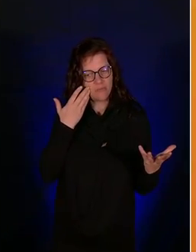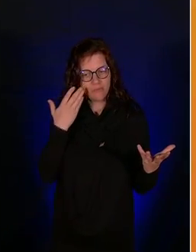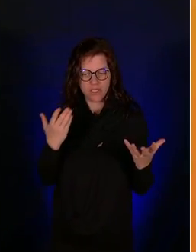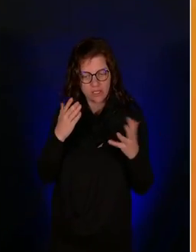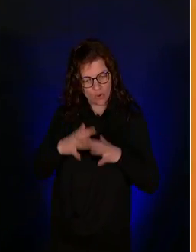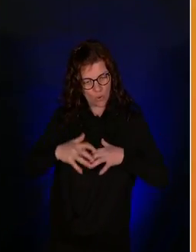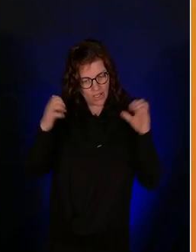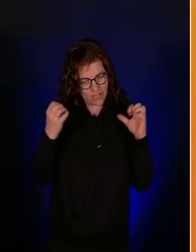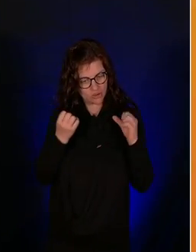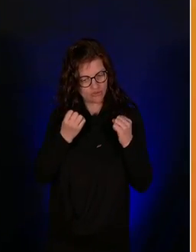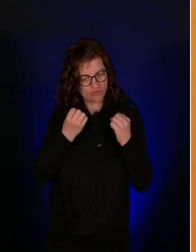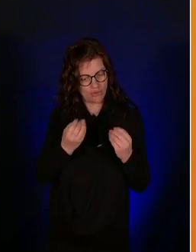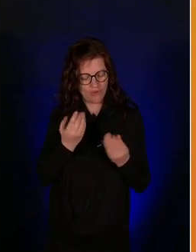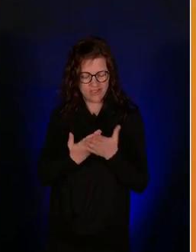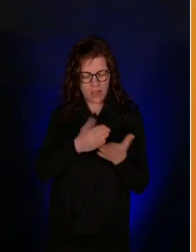est celui des syndicats,